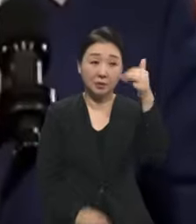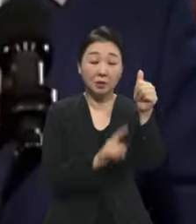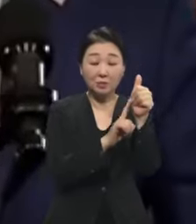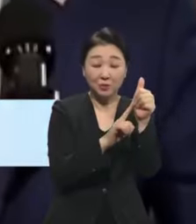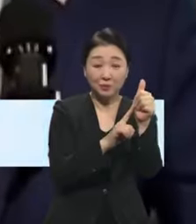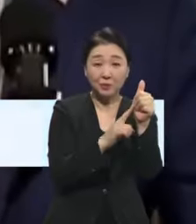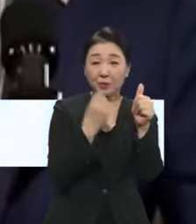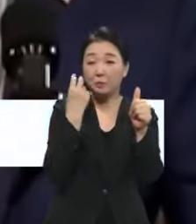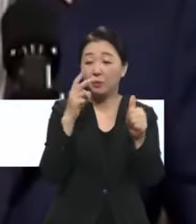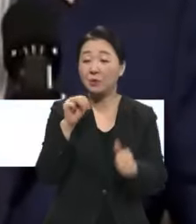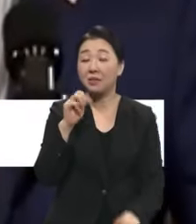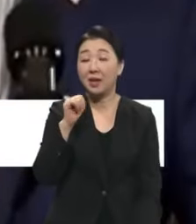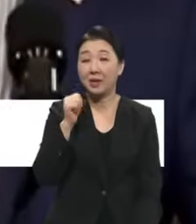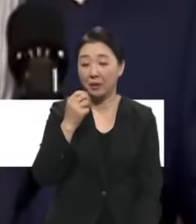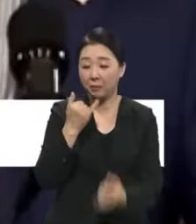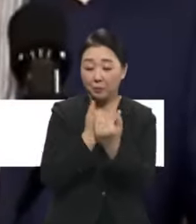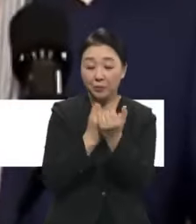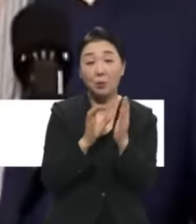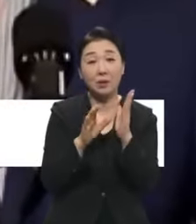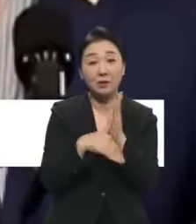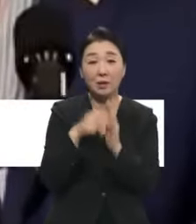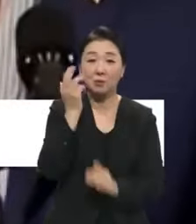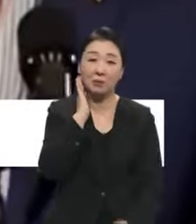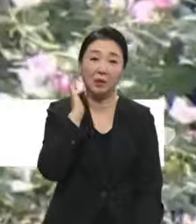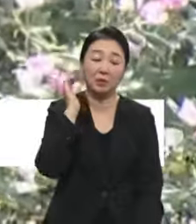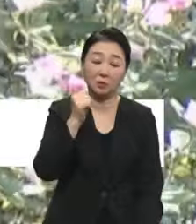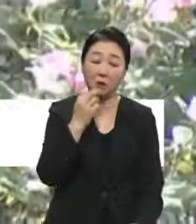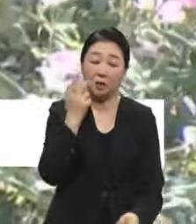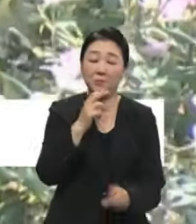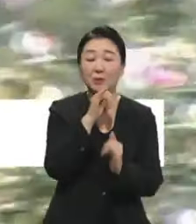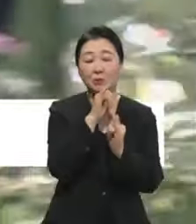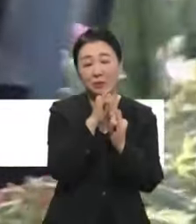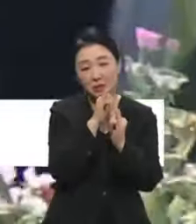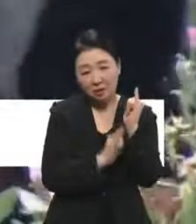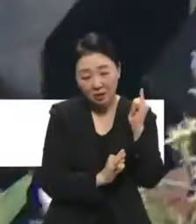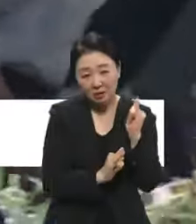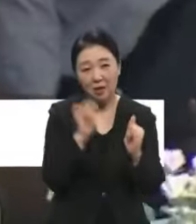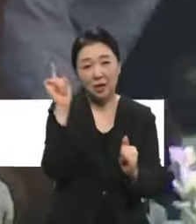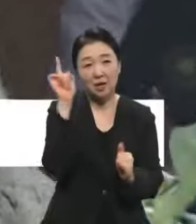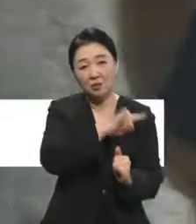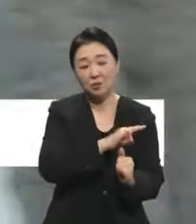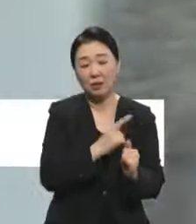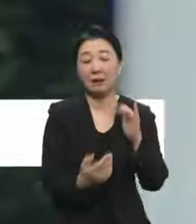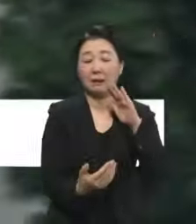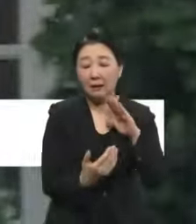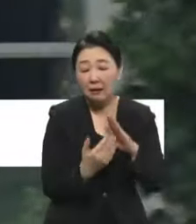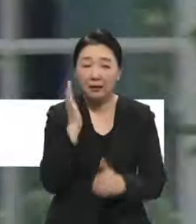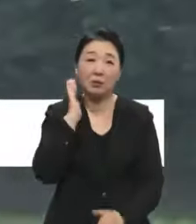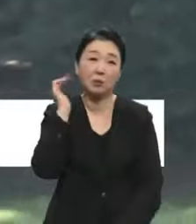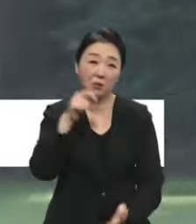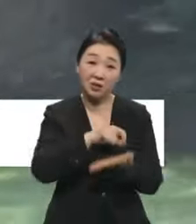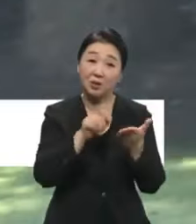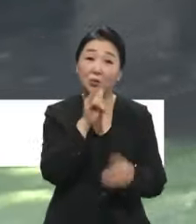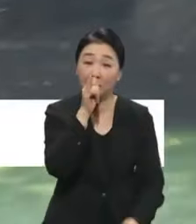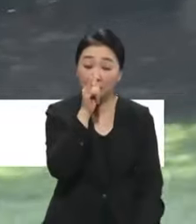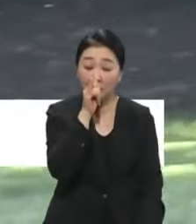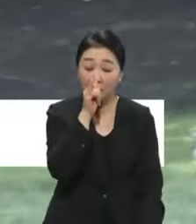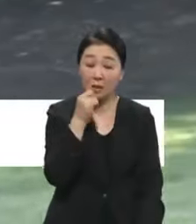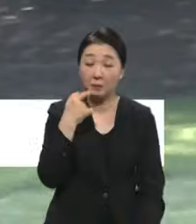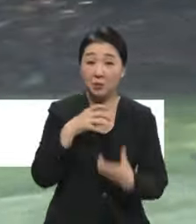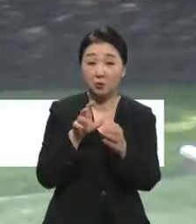CNN 방송과의 통화에서 바이든은 미국 역사상 최악의 대통령으로 기록될 것이라고 말했습니다. 또 민주당